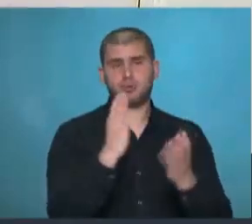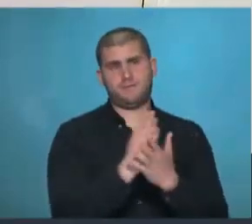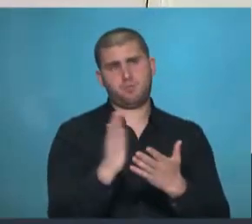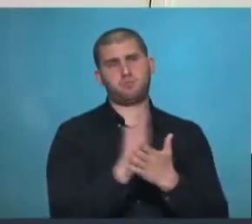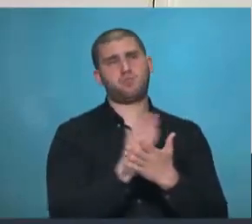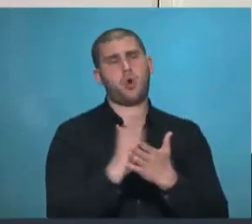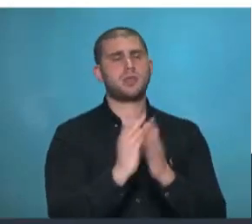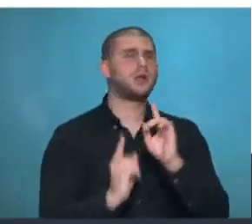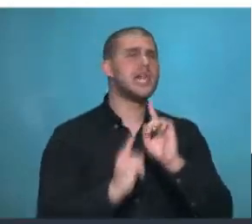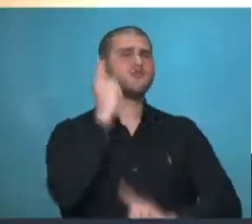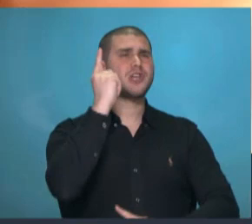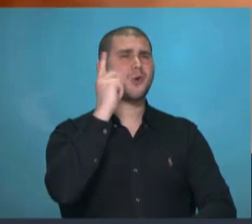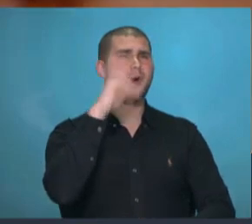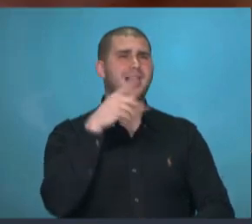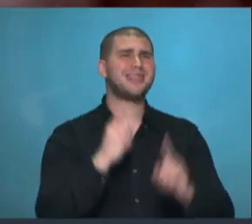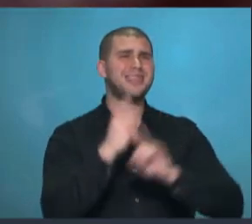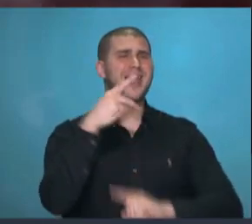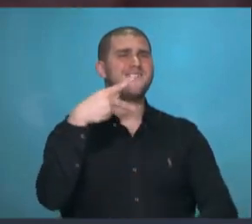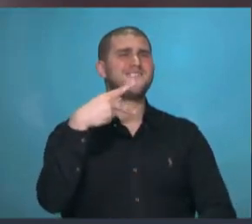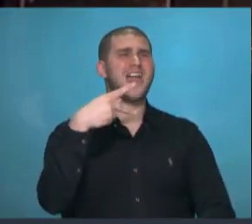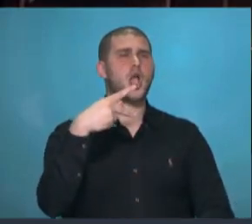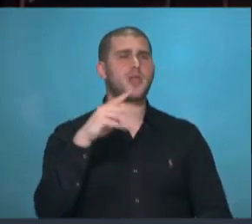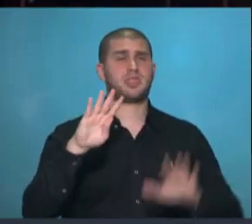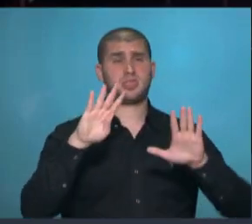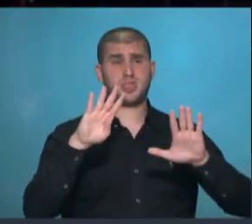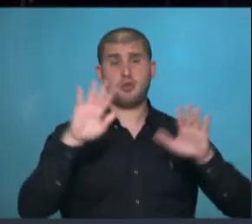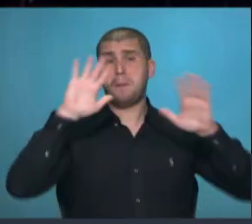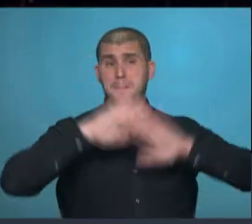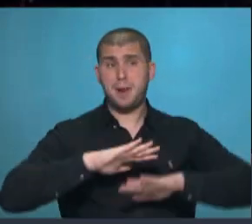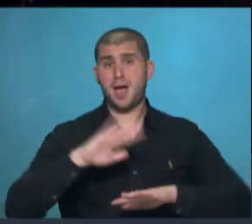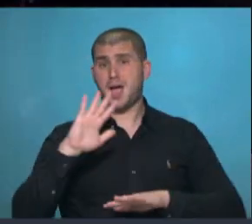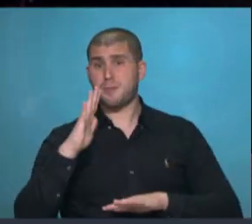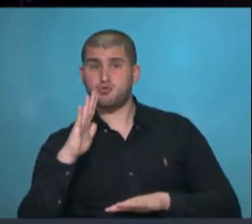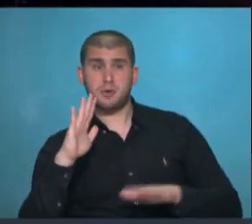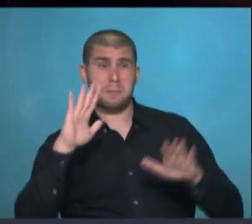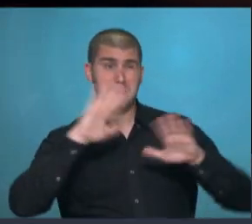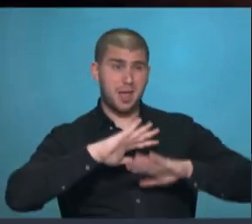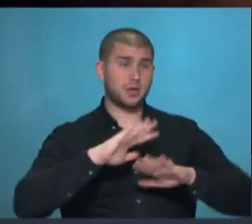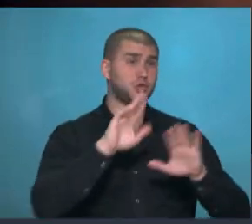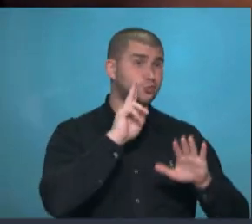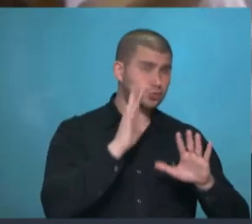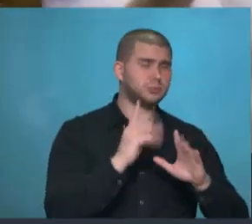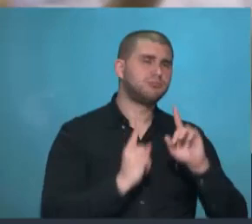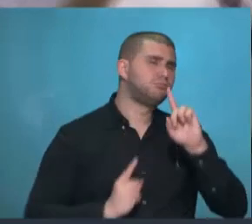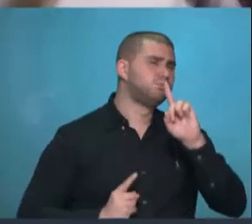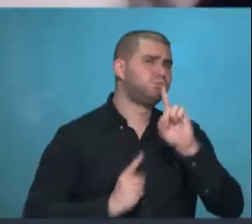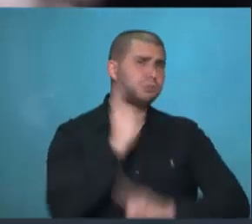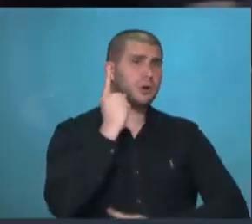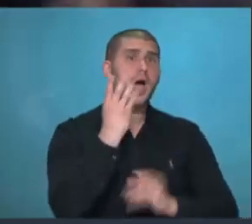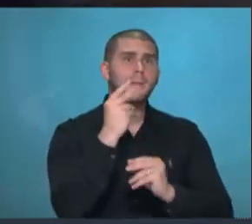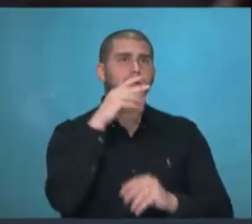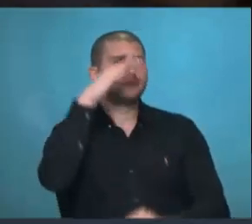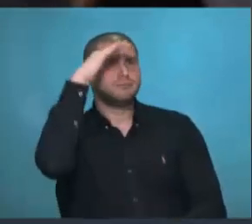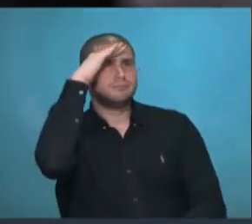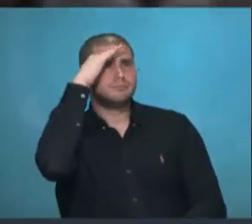מוכנה לשיגור על גבי טיל הפלקון 9. בלילה שבין חמישי לשישי ישוגר הטיל מכאן, שעיני רבים צופות מן